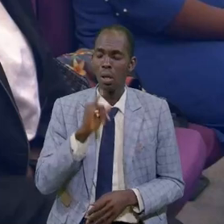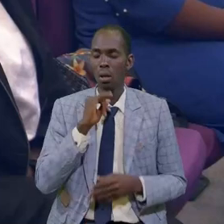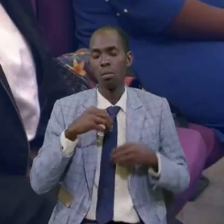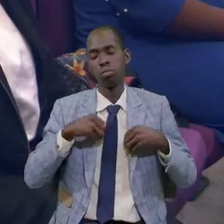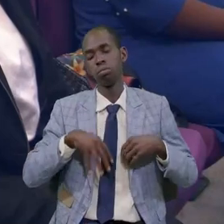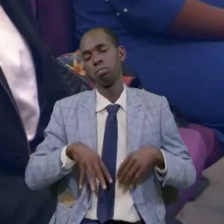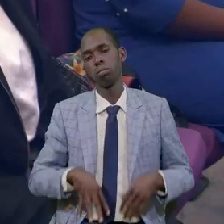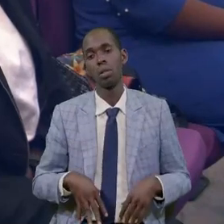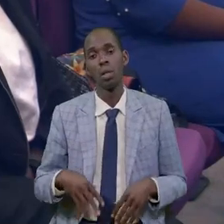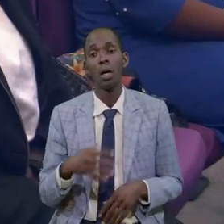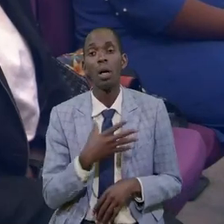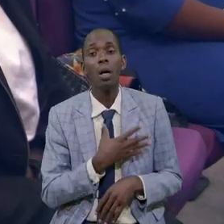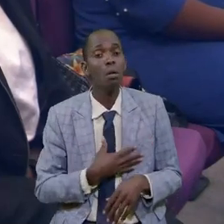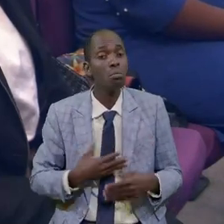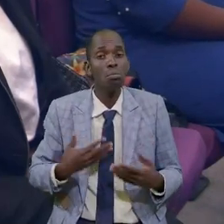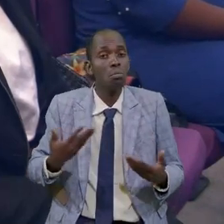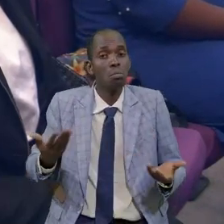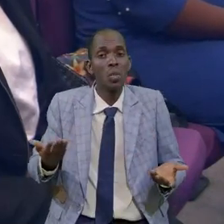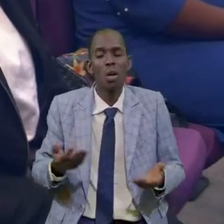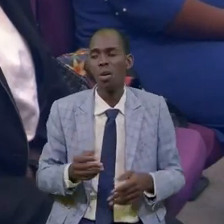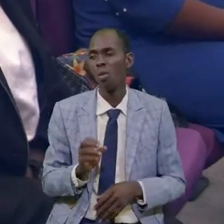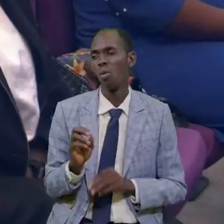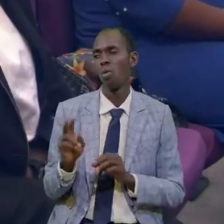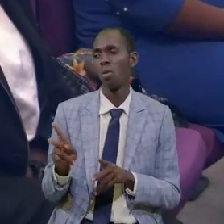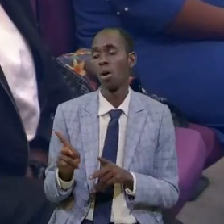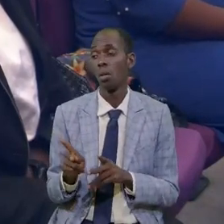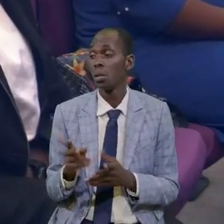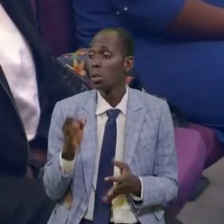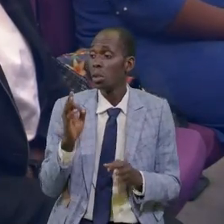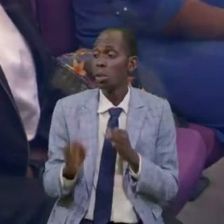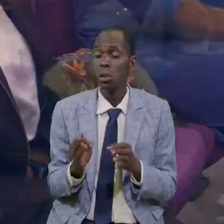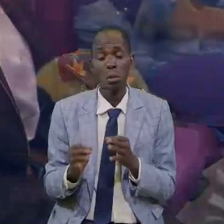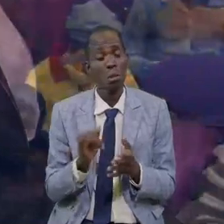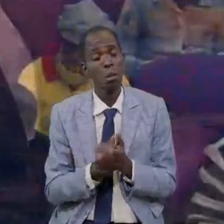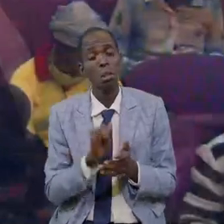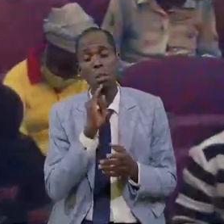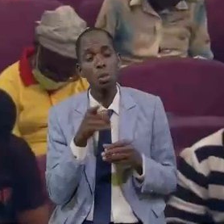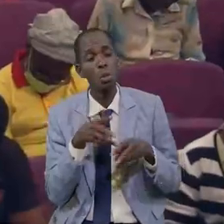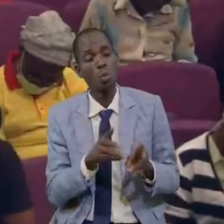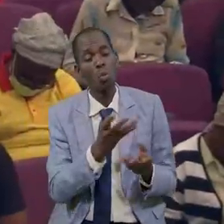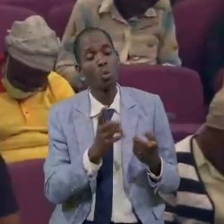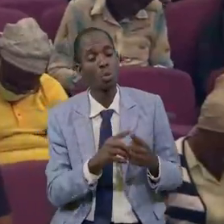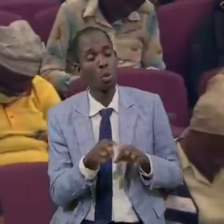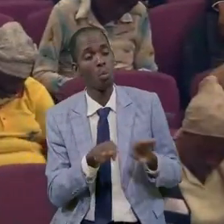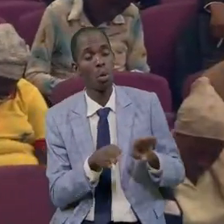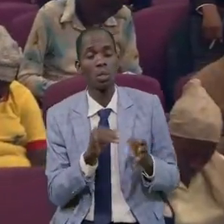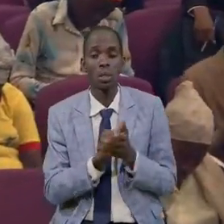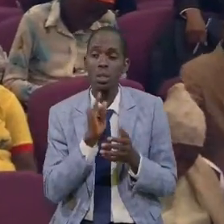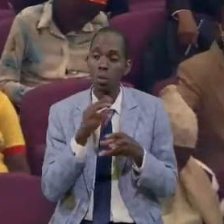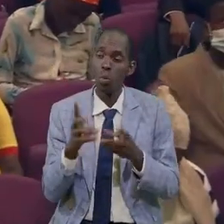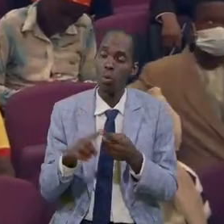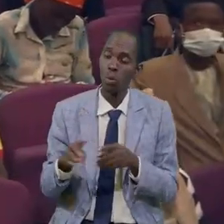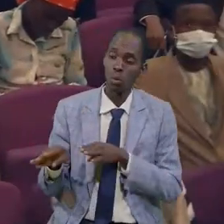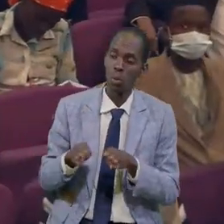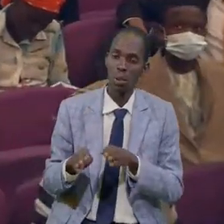blessée. Et que finalement, si c'est ça, si c'est ainsi qu'il veut se comporter, vont dire que si c'est ainsi qu'elle veut se